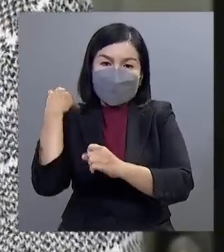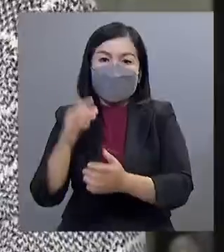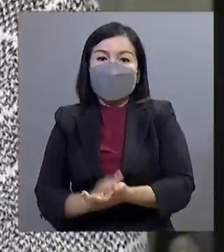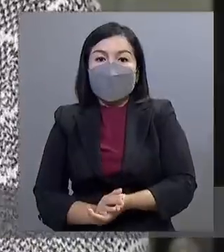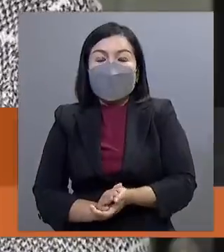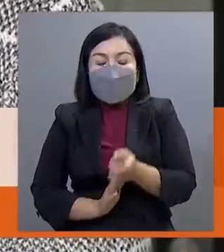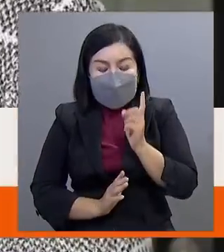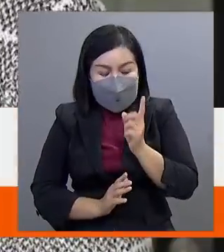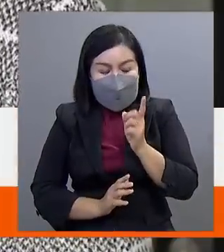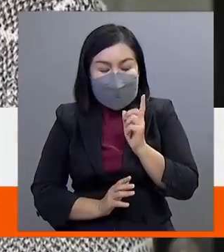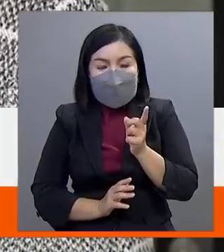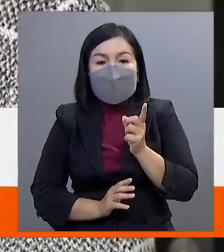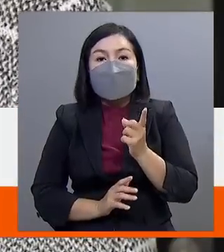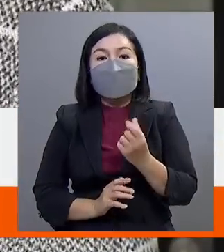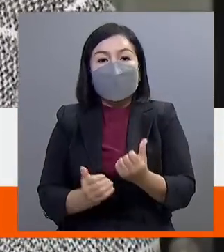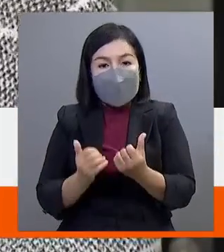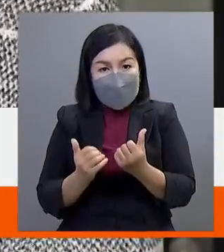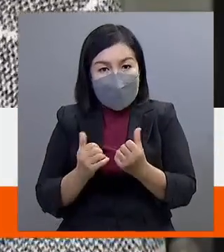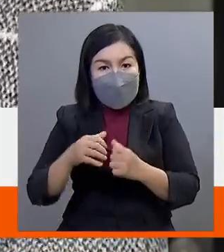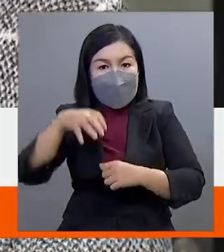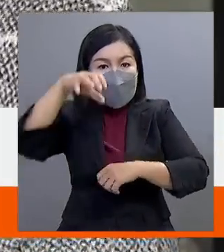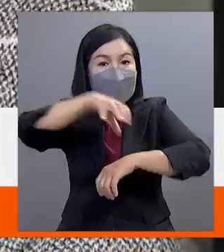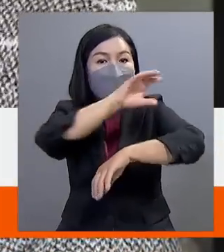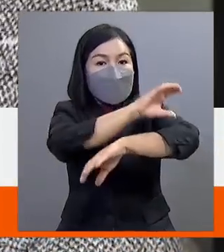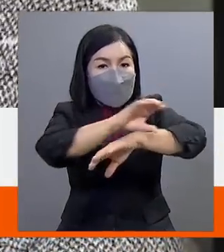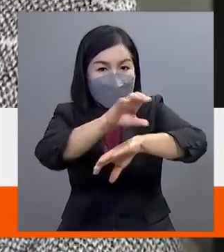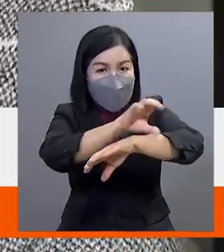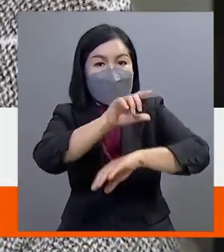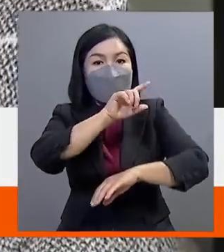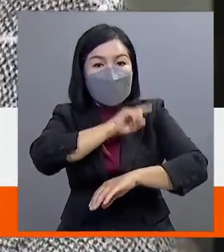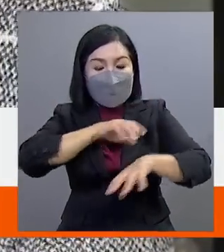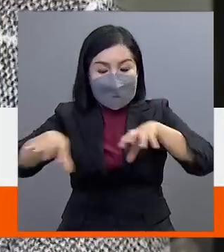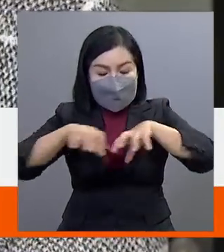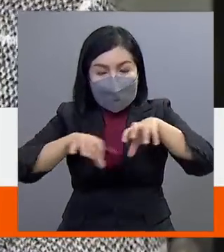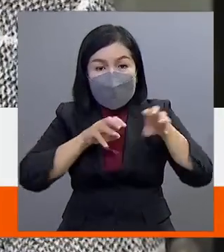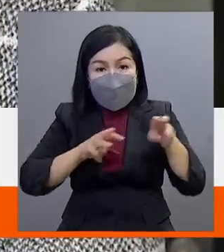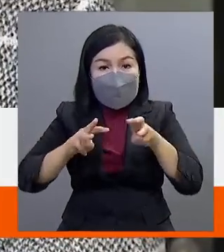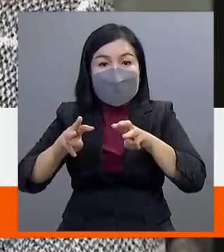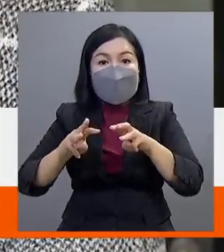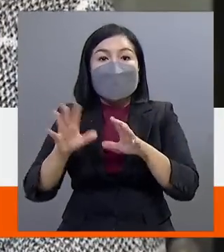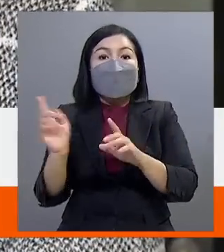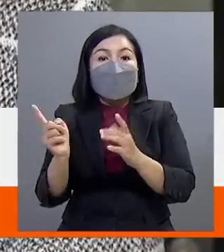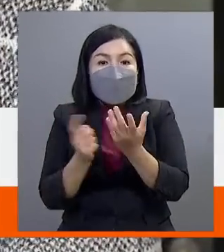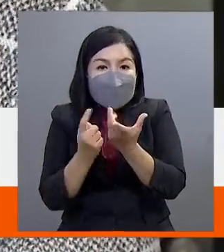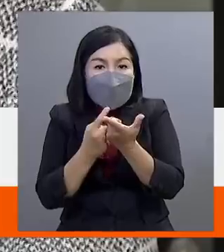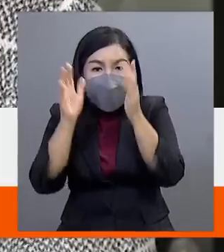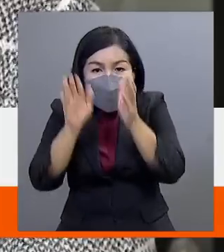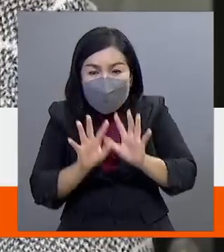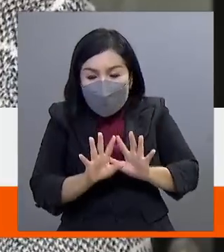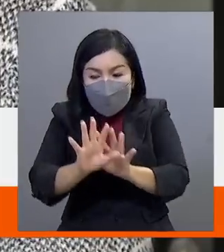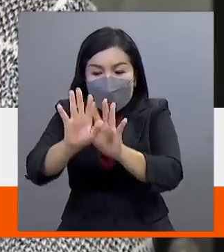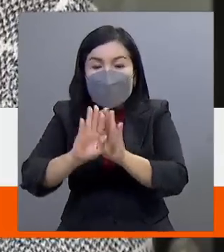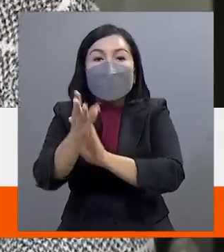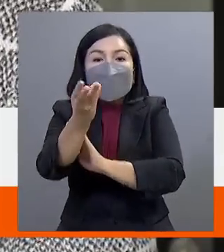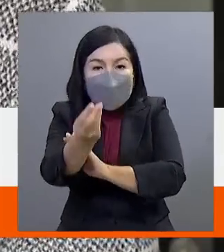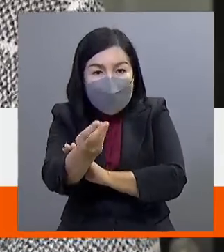นี้เนี่ยทางหน่วยงานเนี่ยเขาจะต้องจัดการระบบการขึ้นอยู่แล้วเพราะว่าอย่างที่บอกอย่างช่วงโควิ